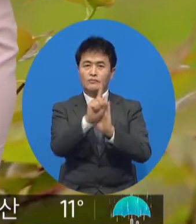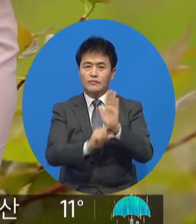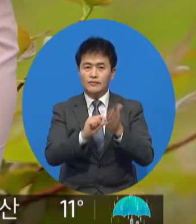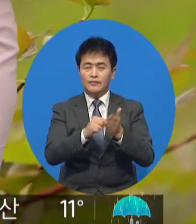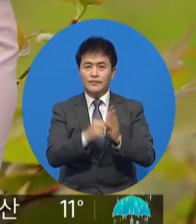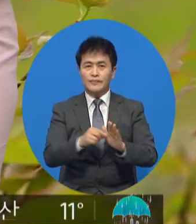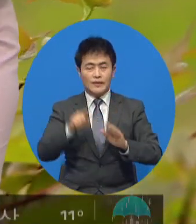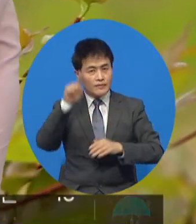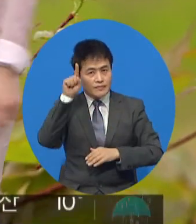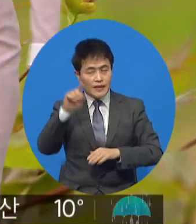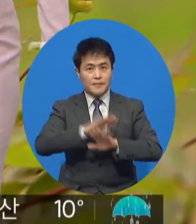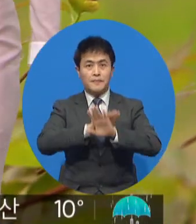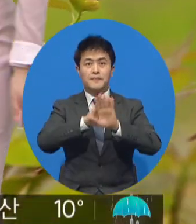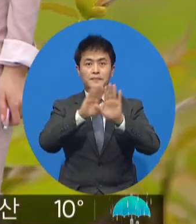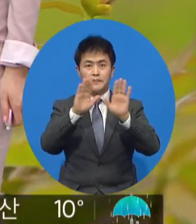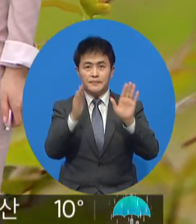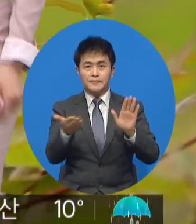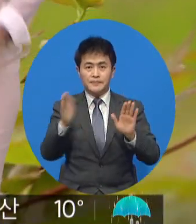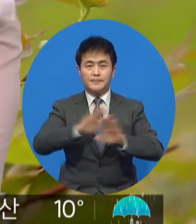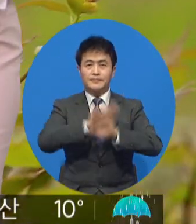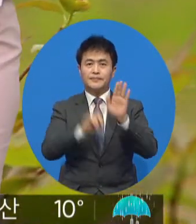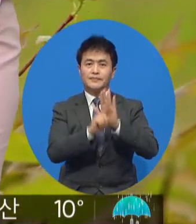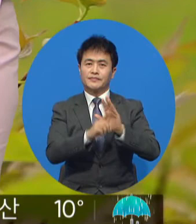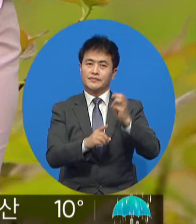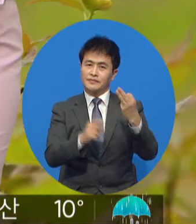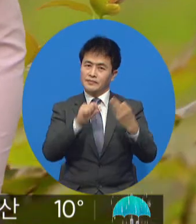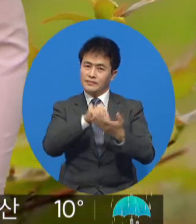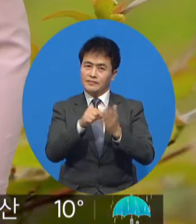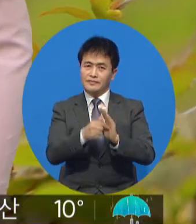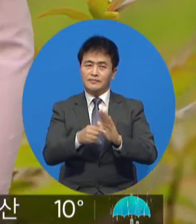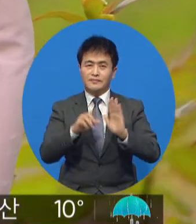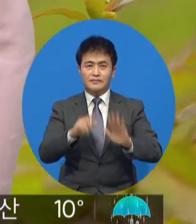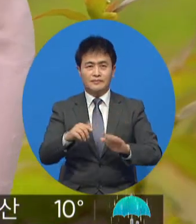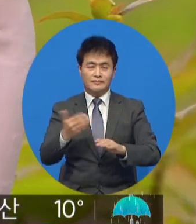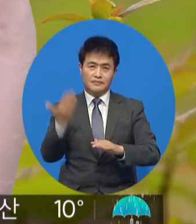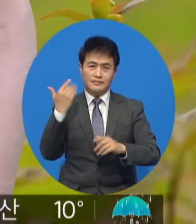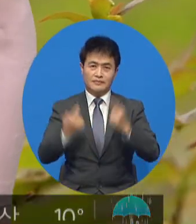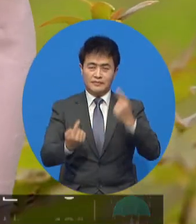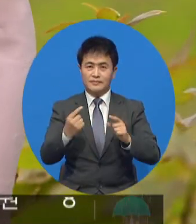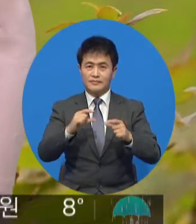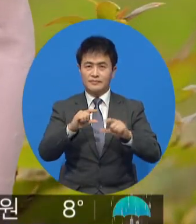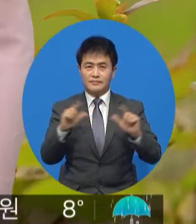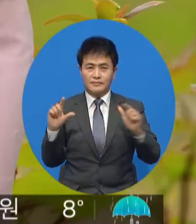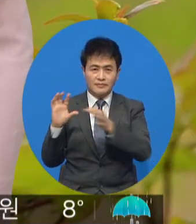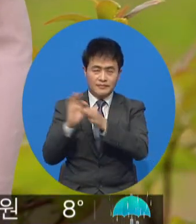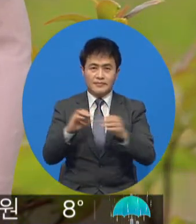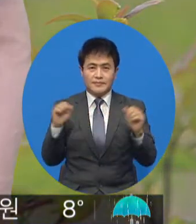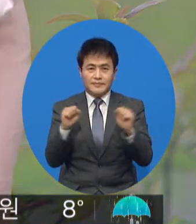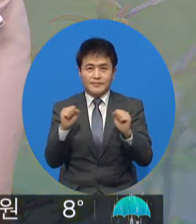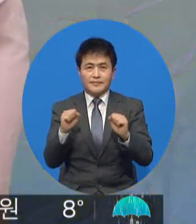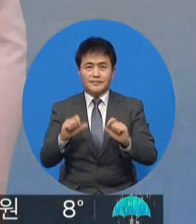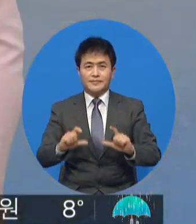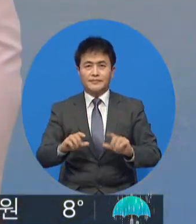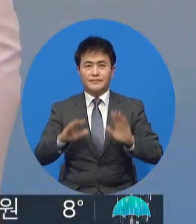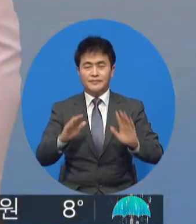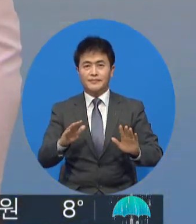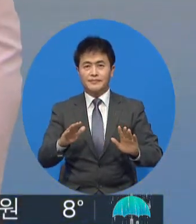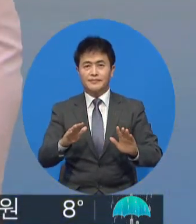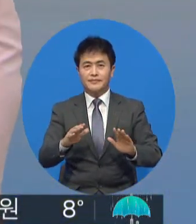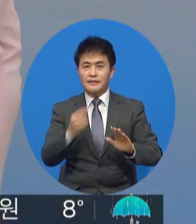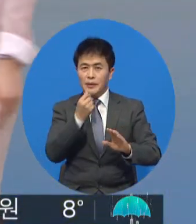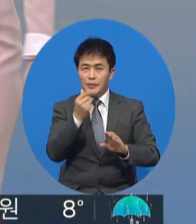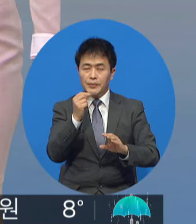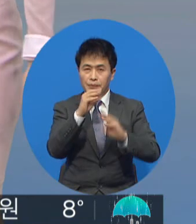낮겠고요. 내일은 맑아지겠지만 한낮 기온 13도 안팎으로 예년 기온을 밑돌며 계속 쌀쌀할 것으로 보입니다. 오늘